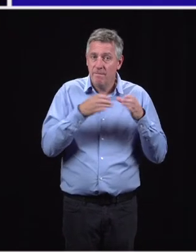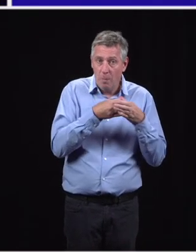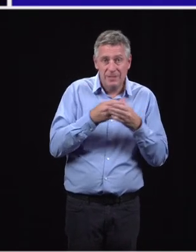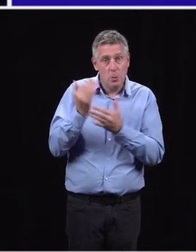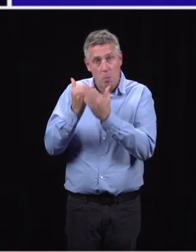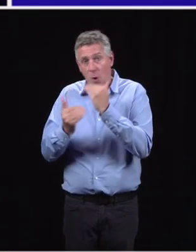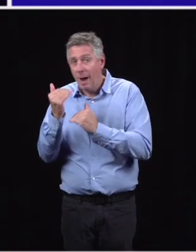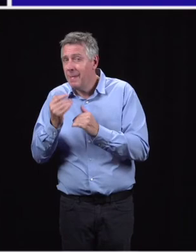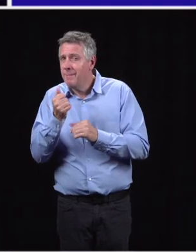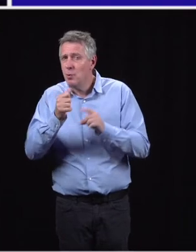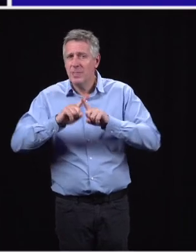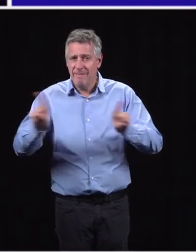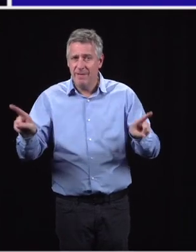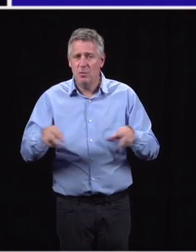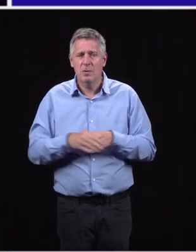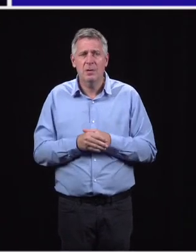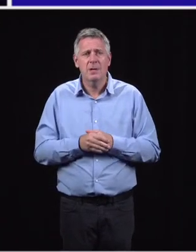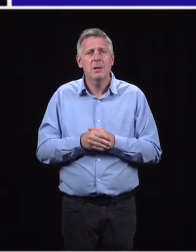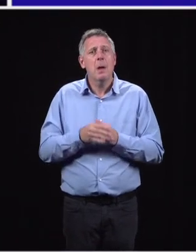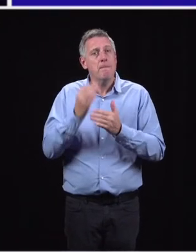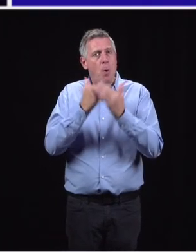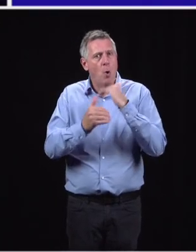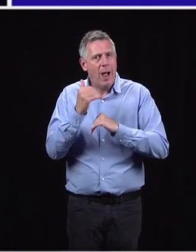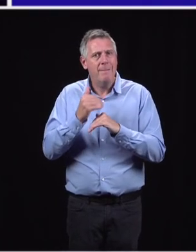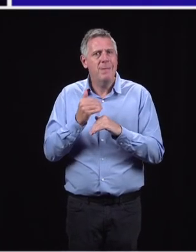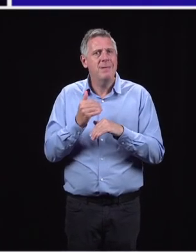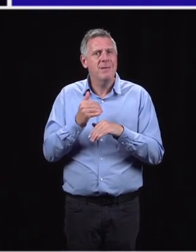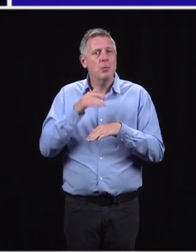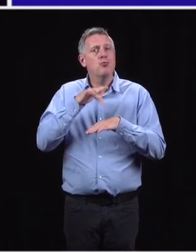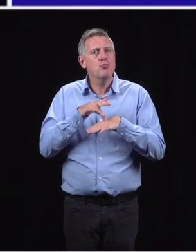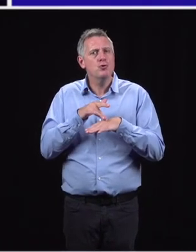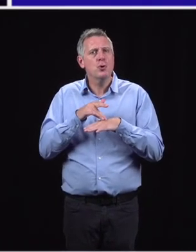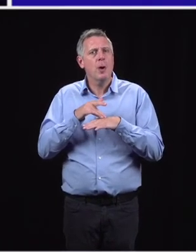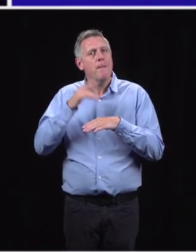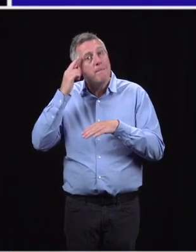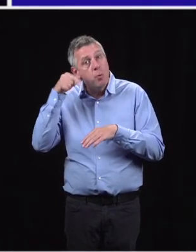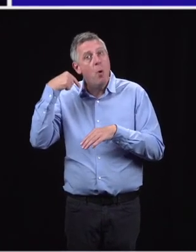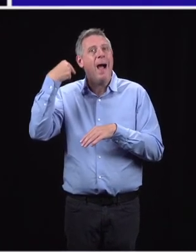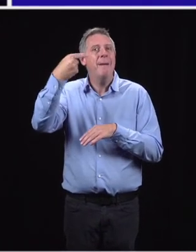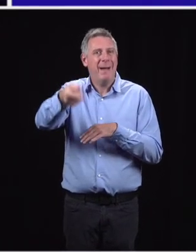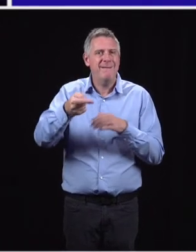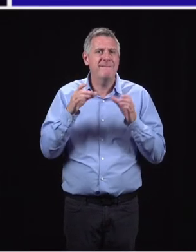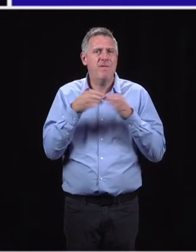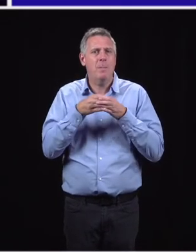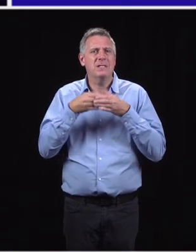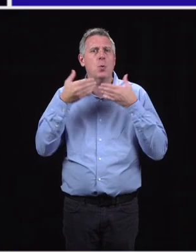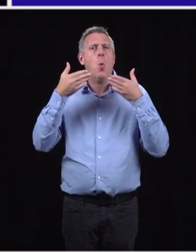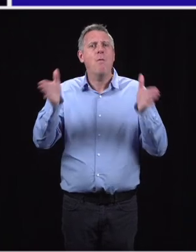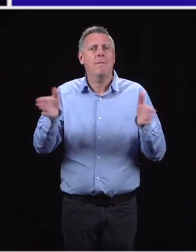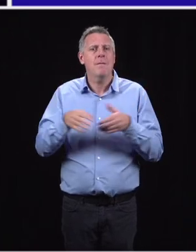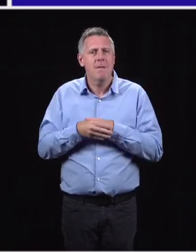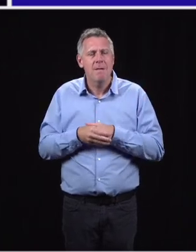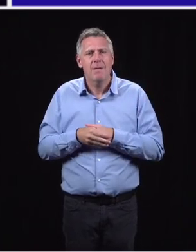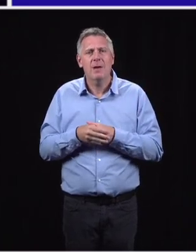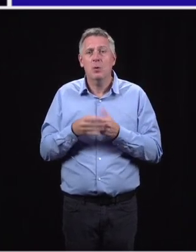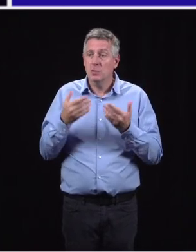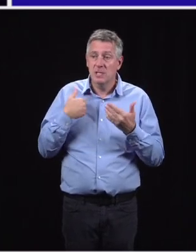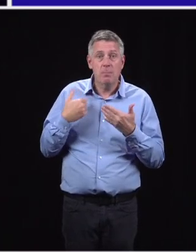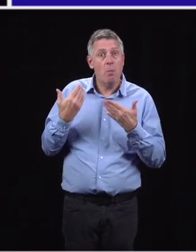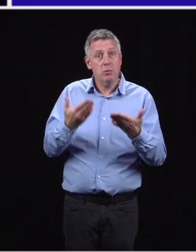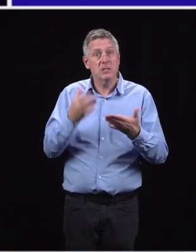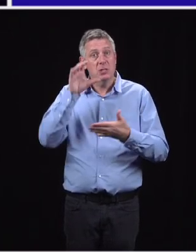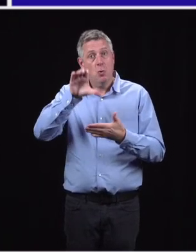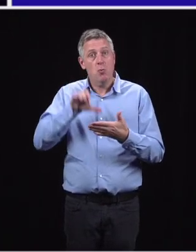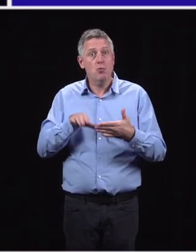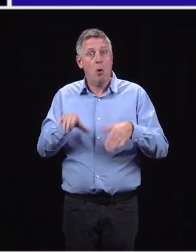programme donc en fait ce programme ouvre à des formations là où tu as raison Raphaël et à des offres d'emploi donc c'est